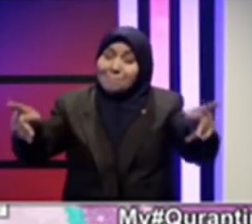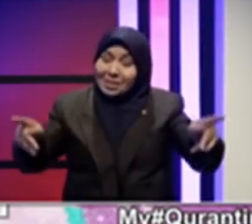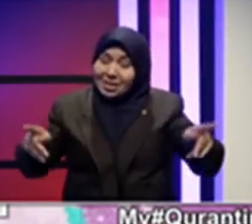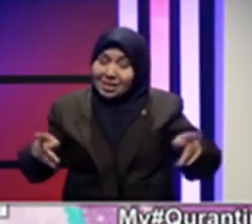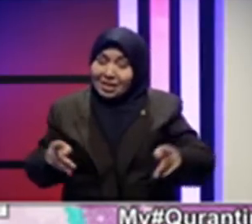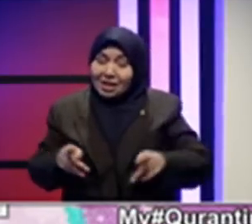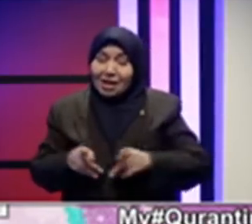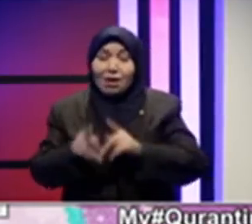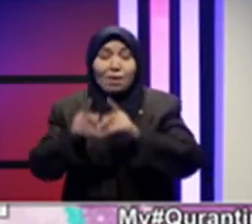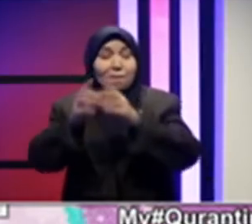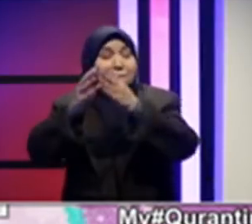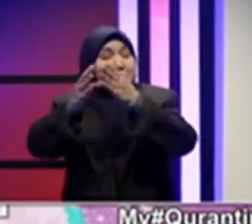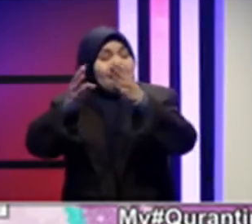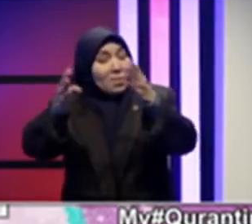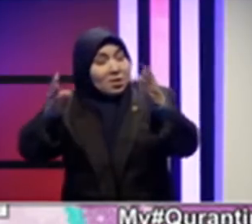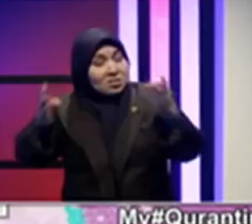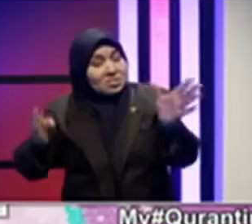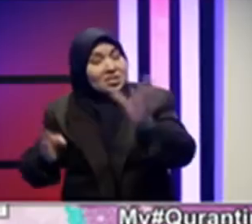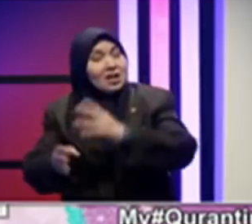bisihafin